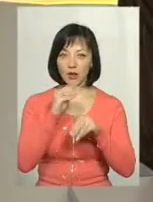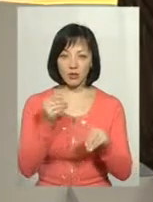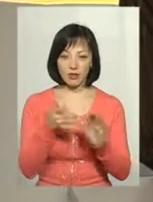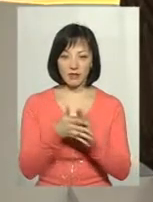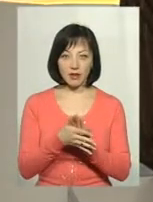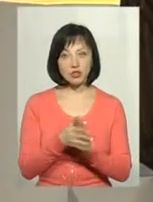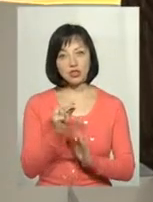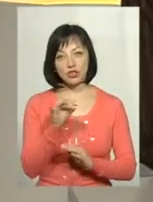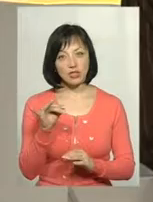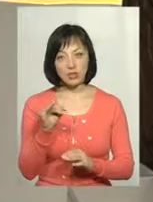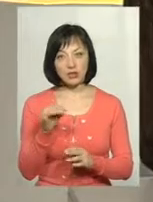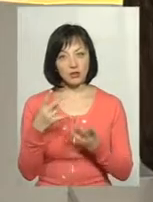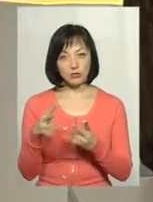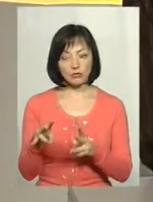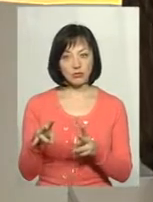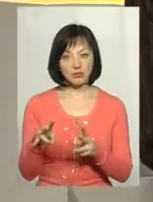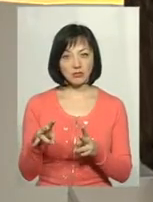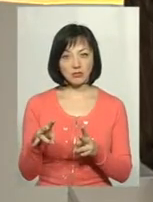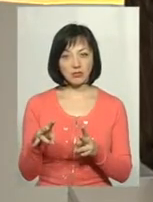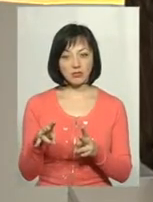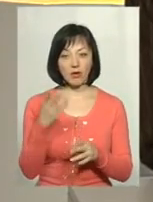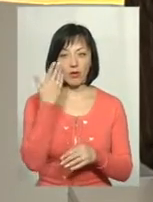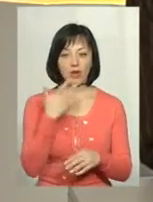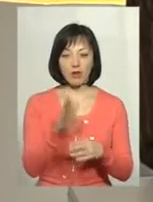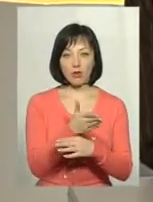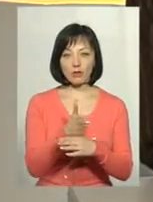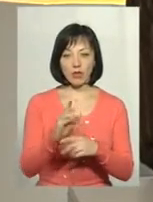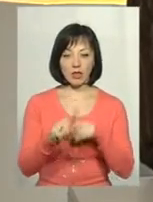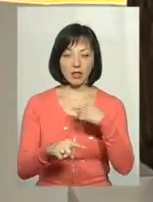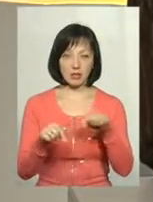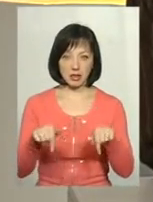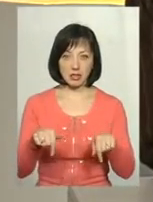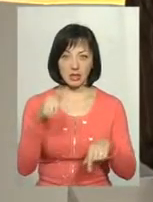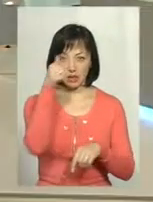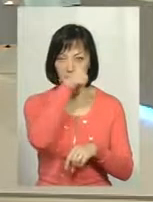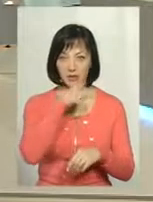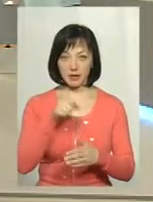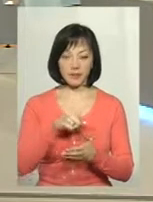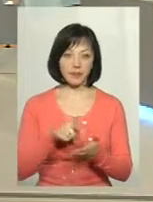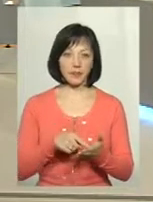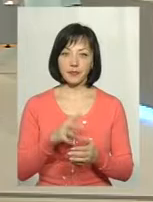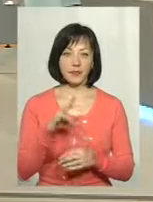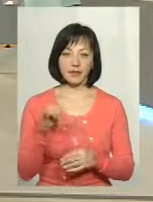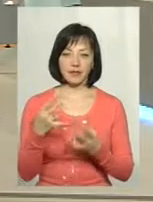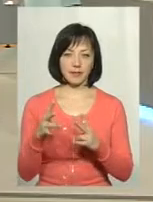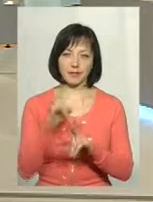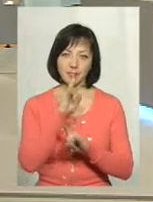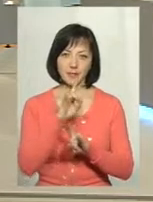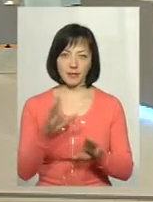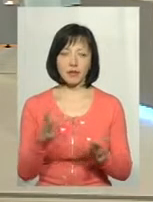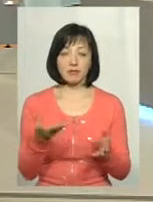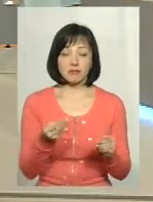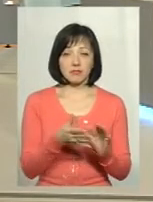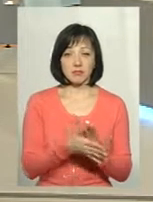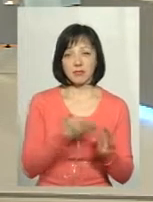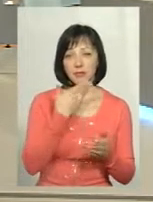в мінус при от розподілі вже на наступне, на цей нинішній? Не зіграють, це однозначно,